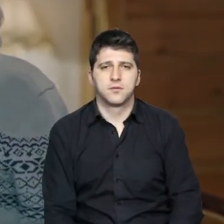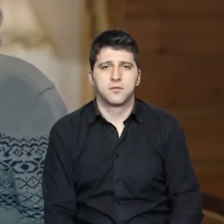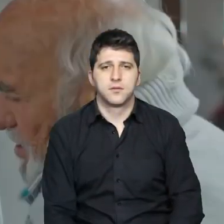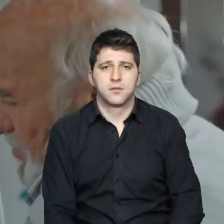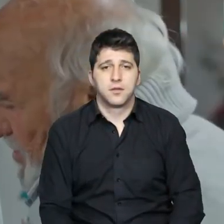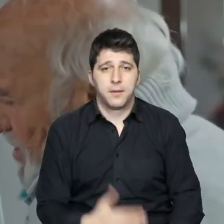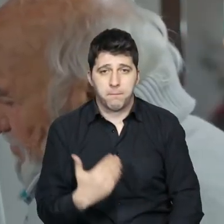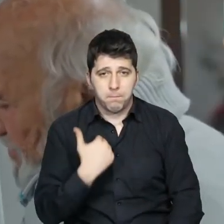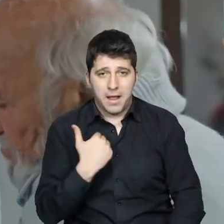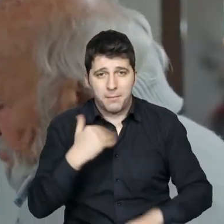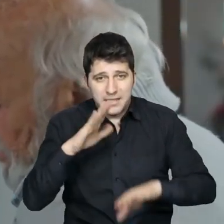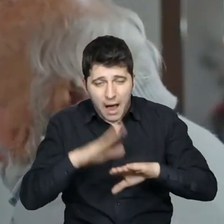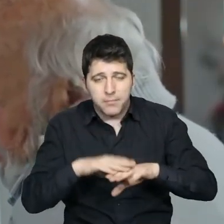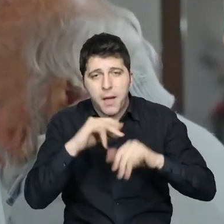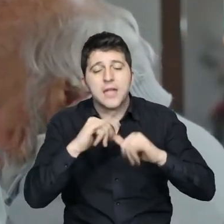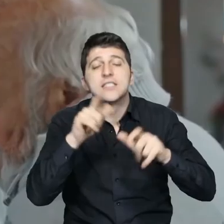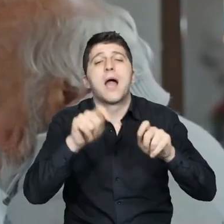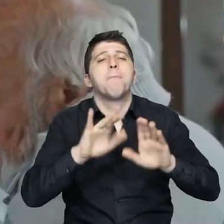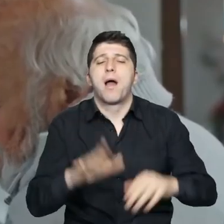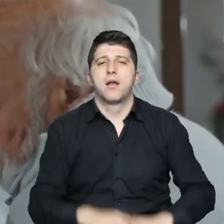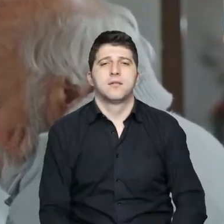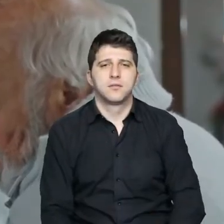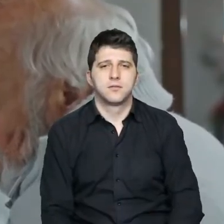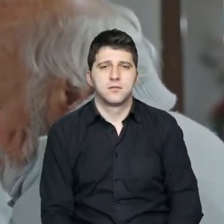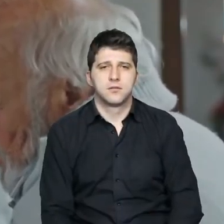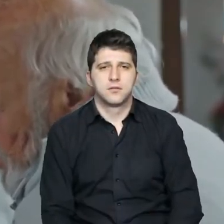Benim yaptığımı yapma.